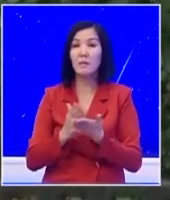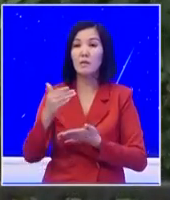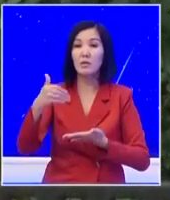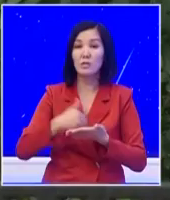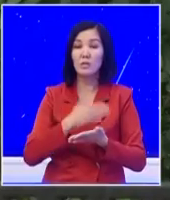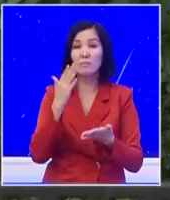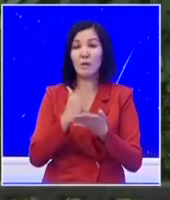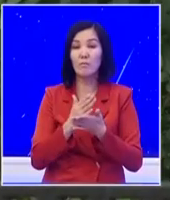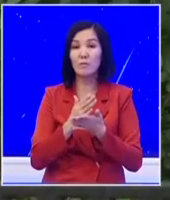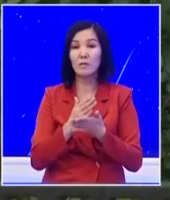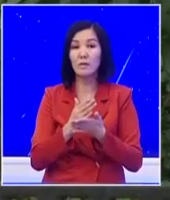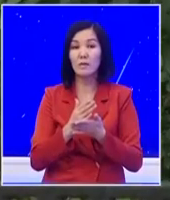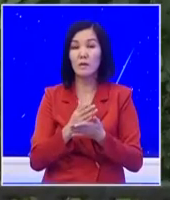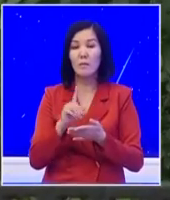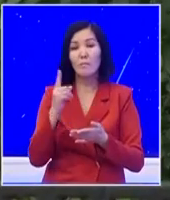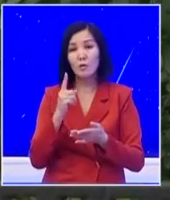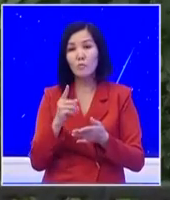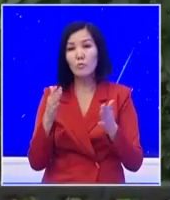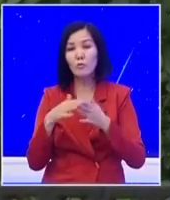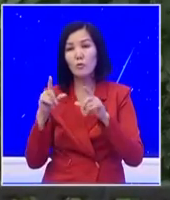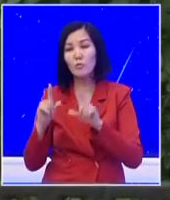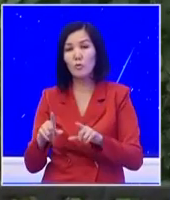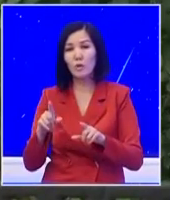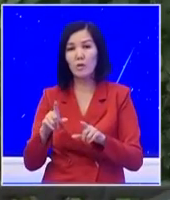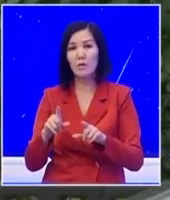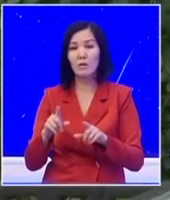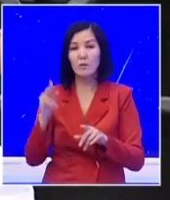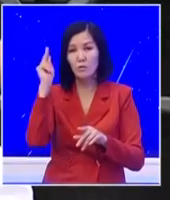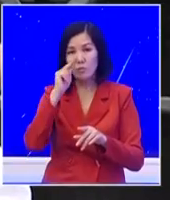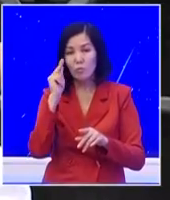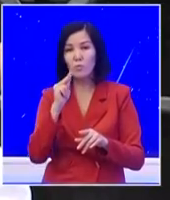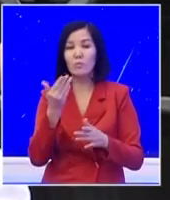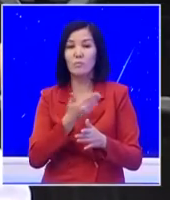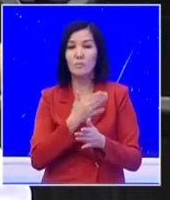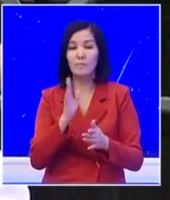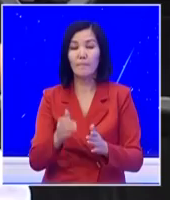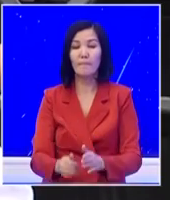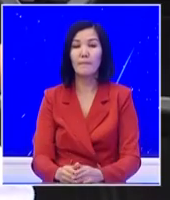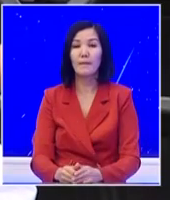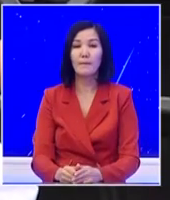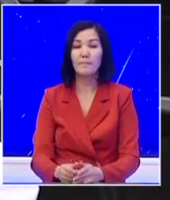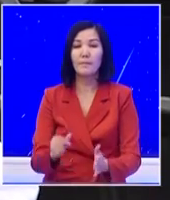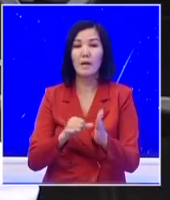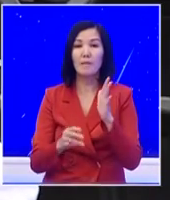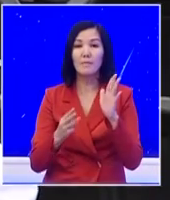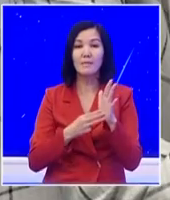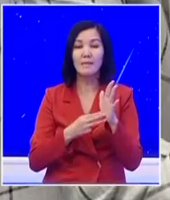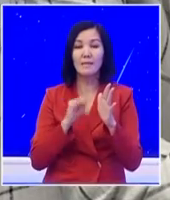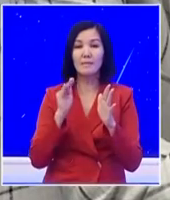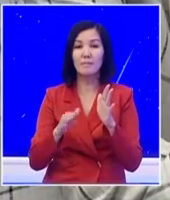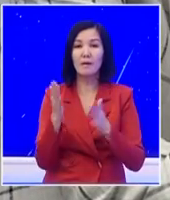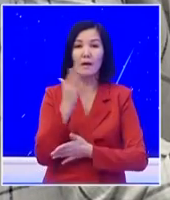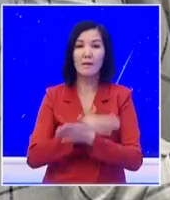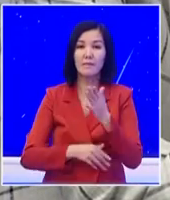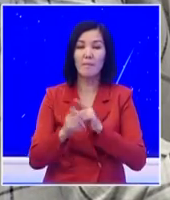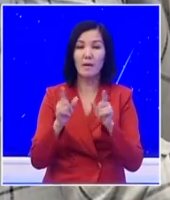оларға неге шықпасқа, оқу білім алмасқа, жұмыс істемеске. Облыста 68 мыңға жоқ мүмкіндігі шектеулі